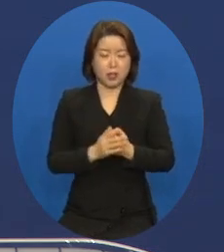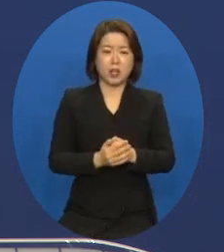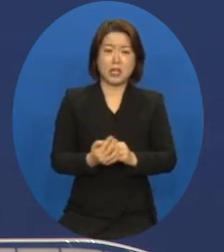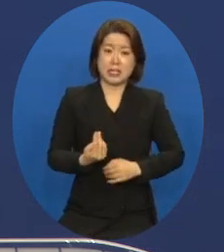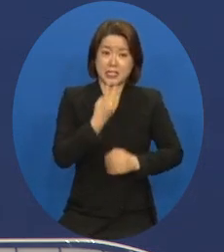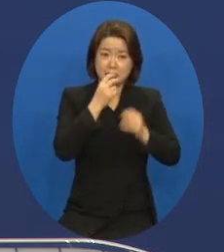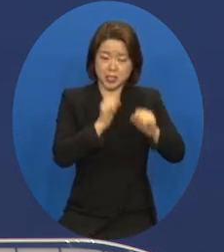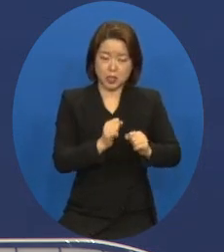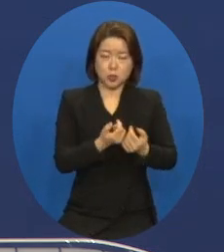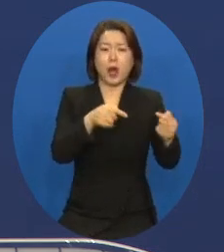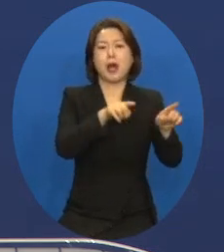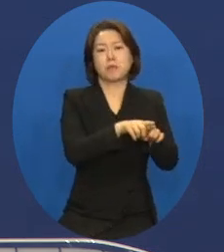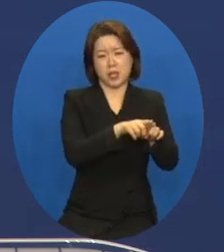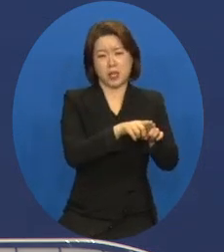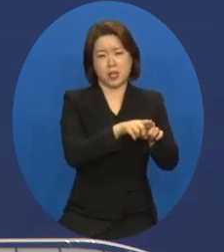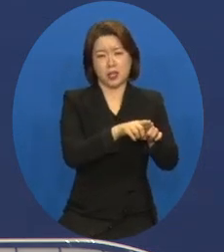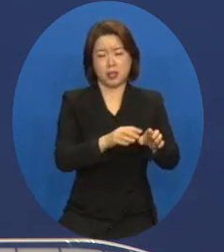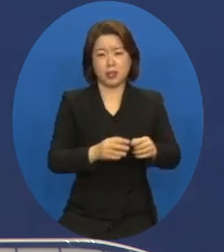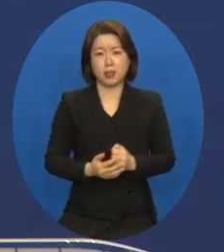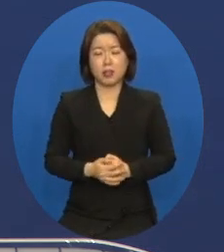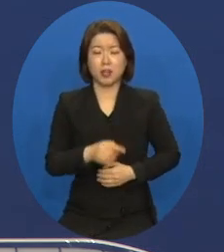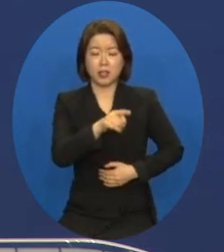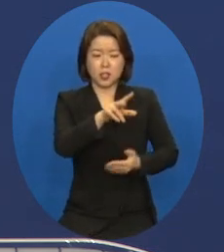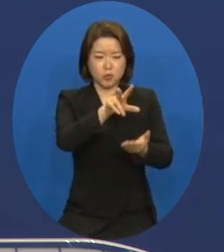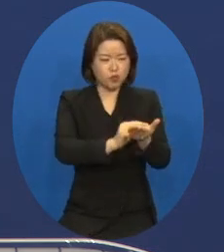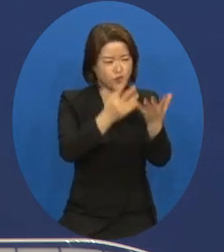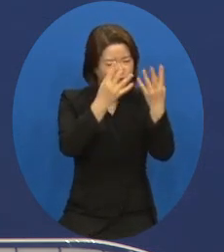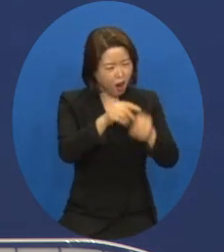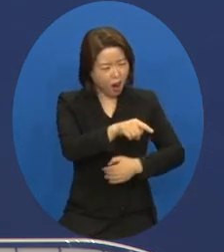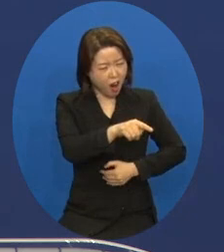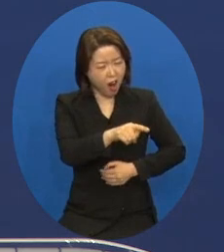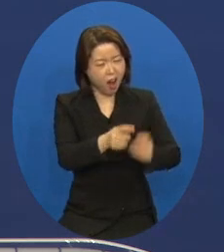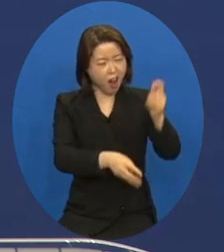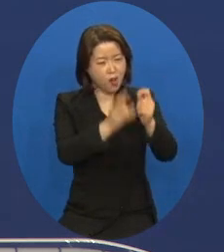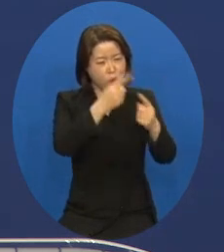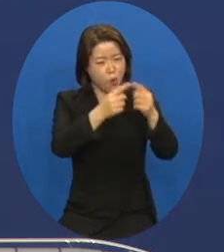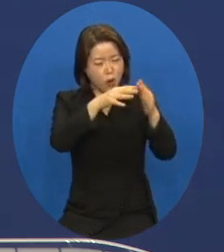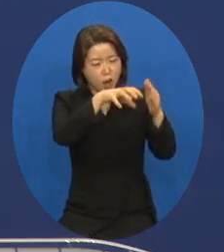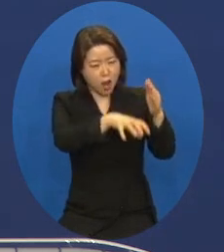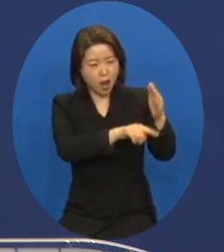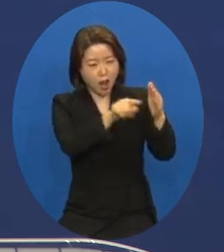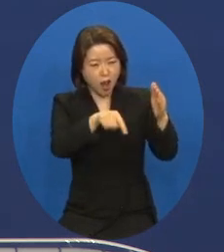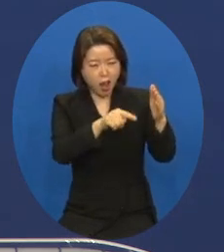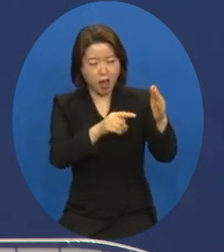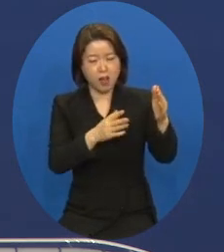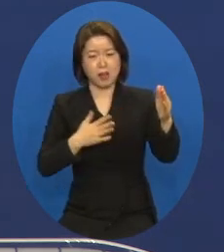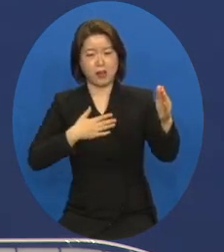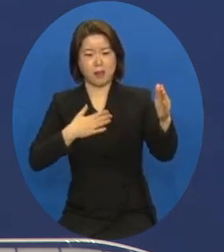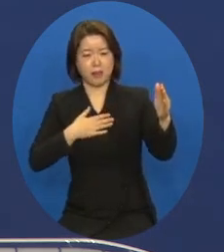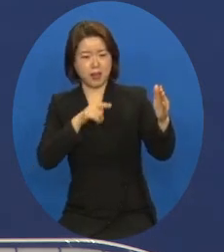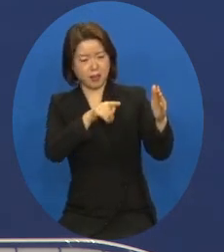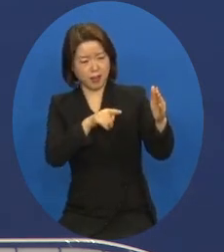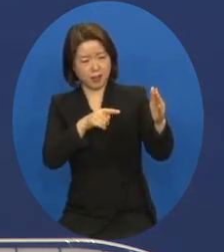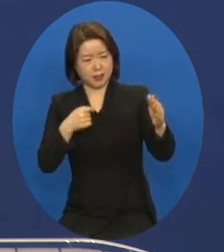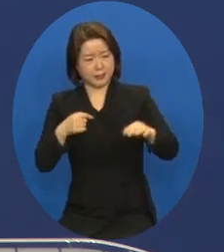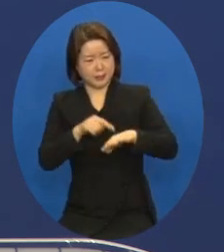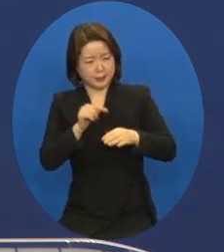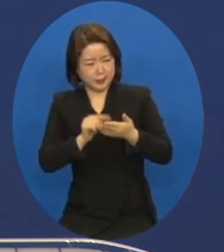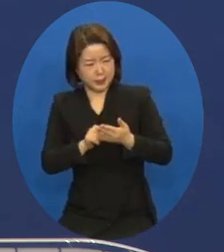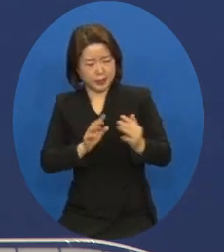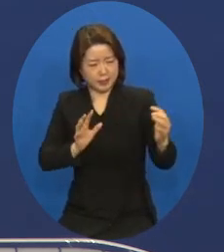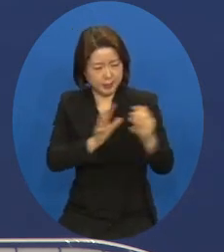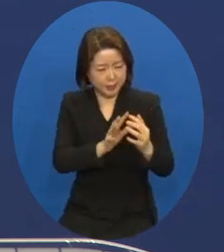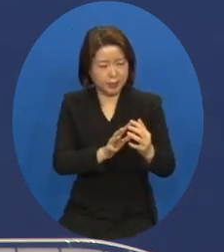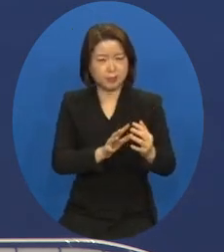것입니다 그 문제 많은 고린도 교인들이 사도 바울의 마음속에 있고 고린도 교인들 과 사도 바울이